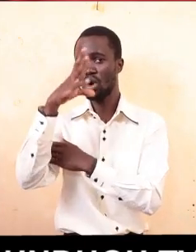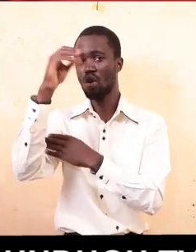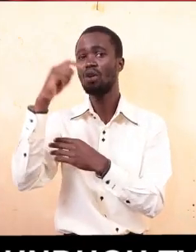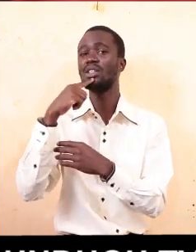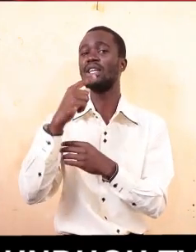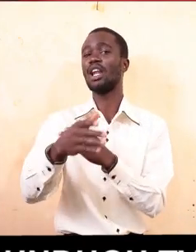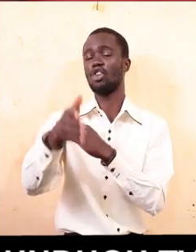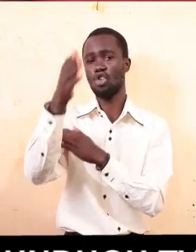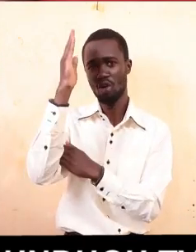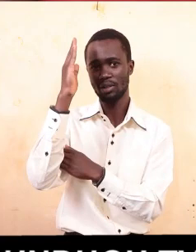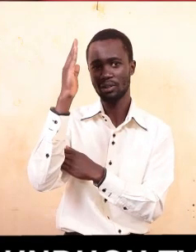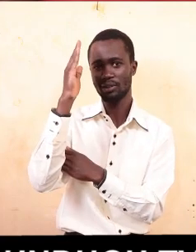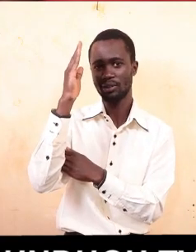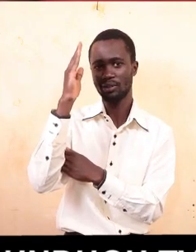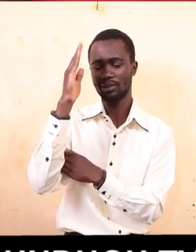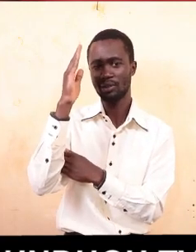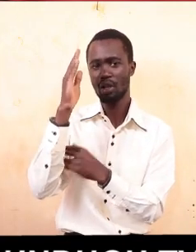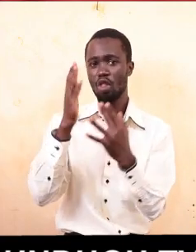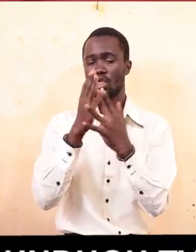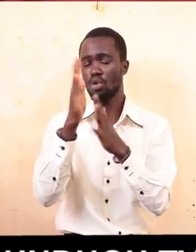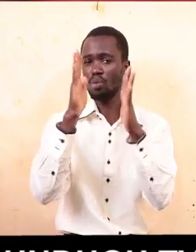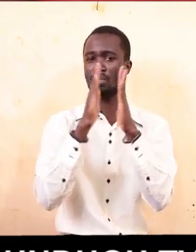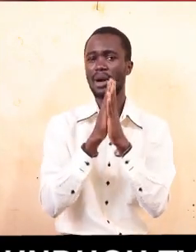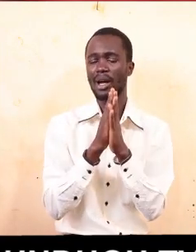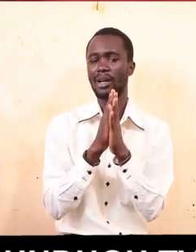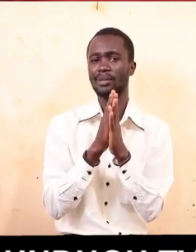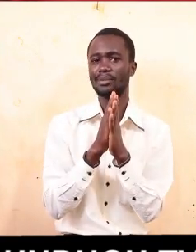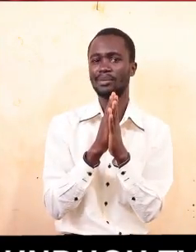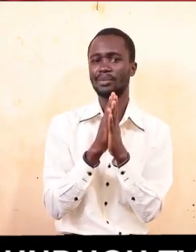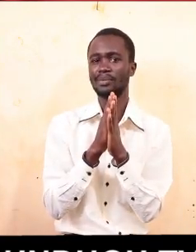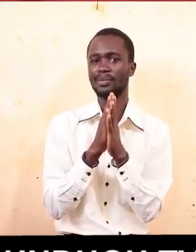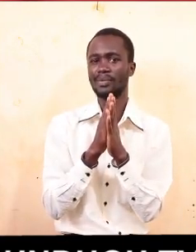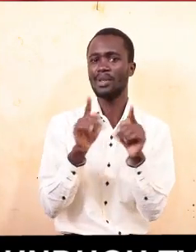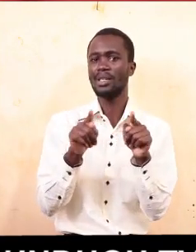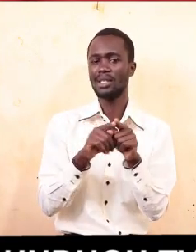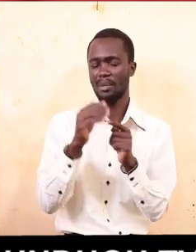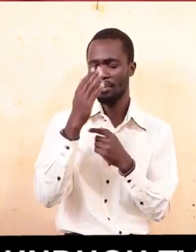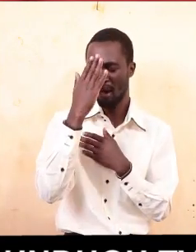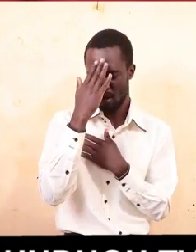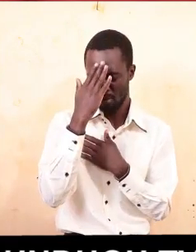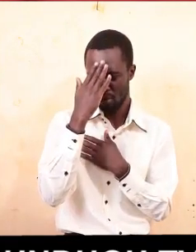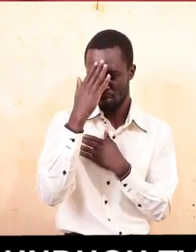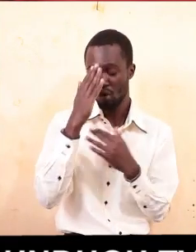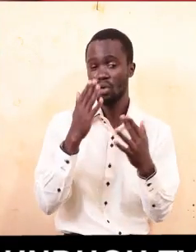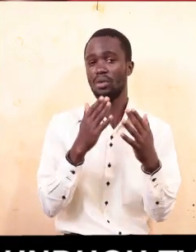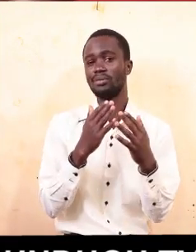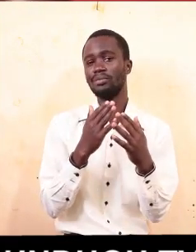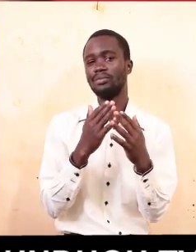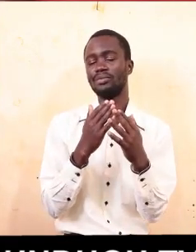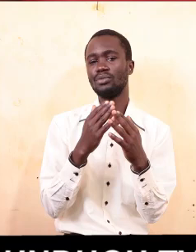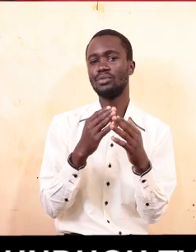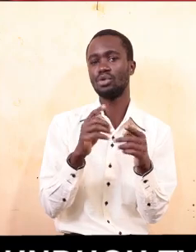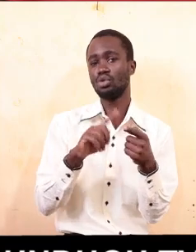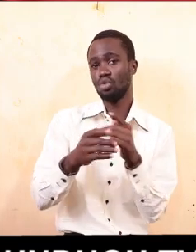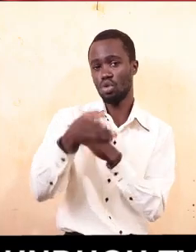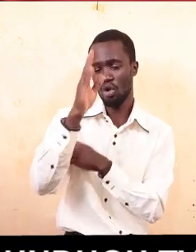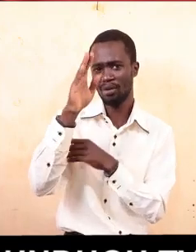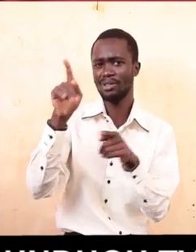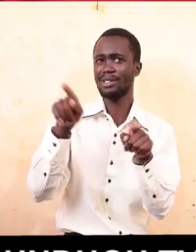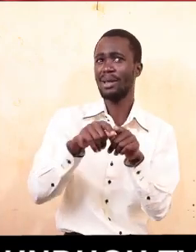na wakimkimbilia kwa maombi na kwa kunyenyekea mbele yake,